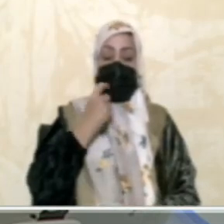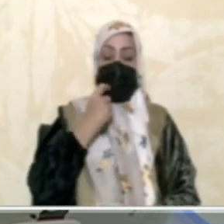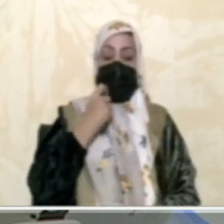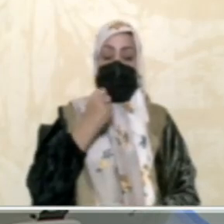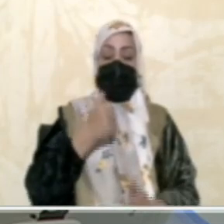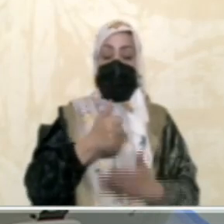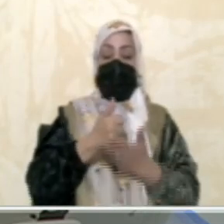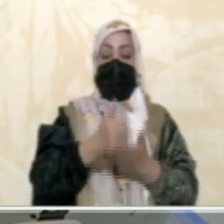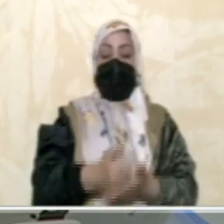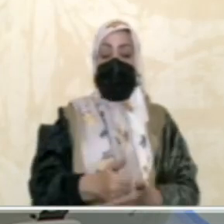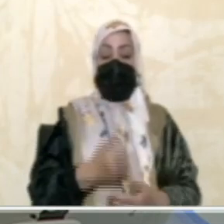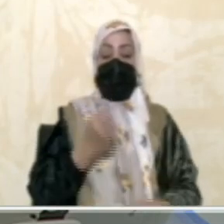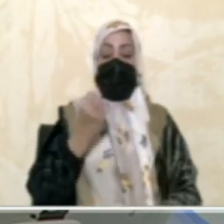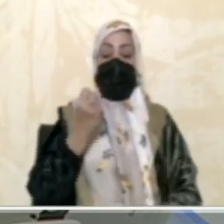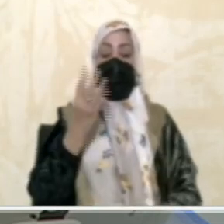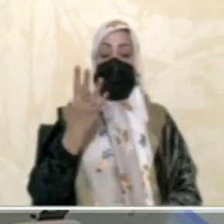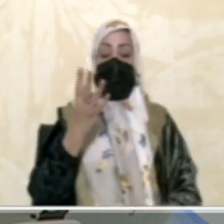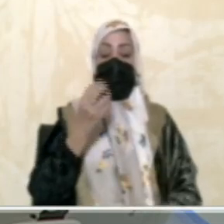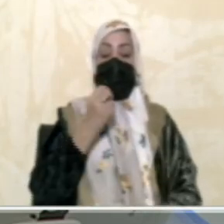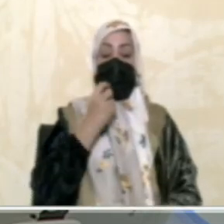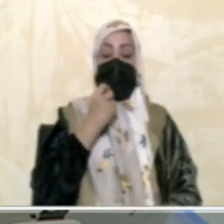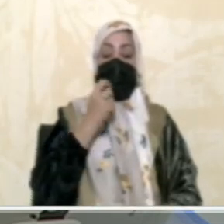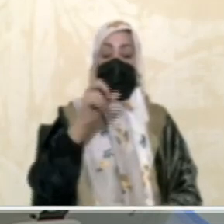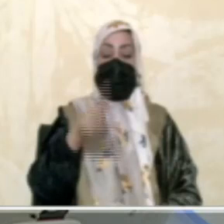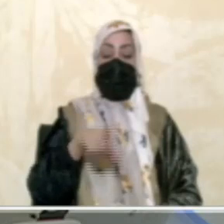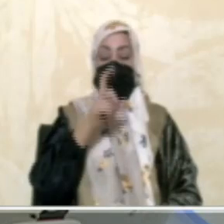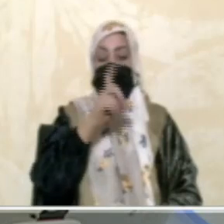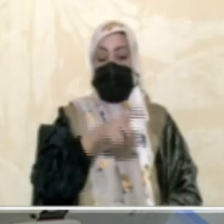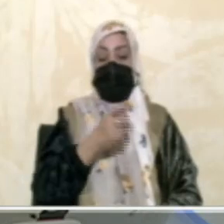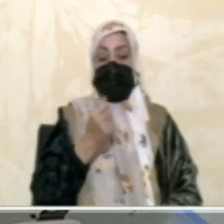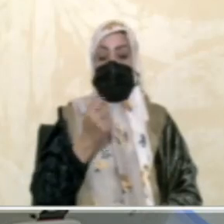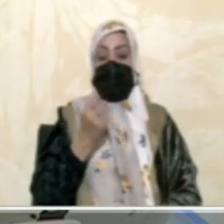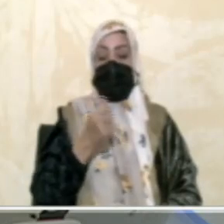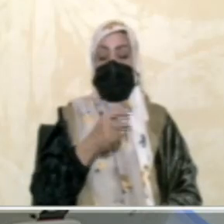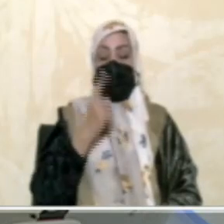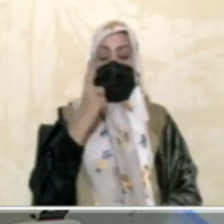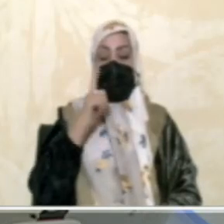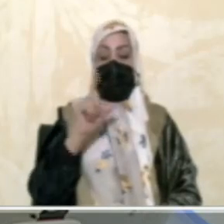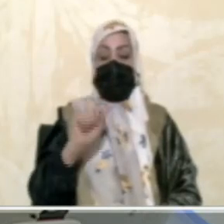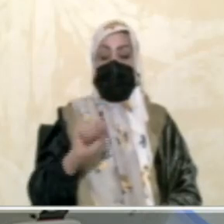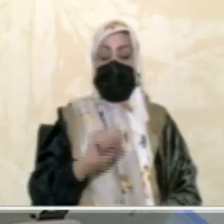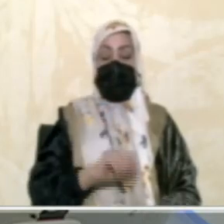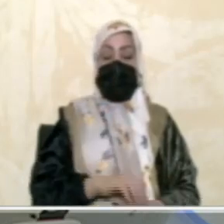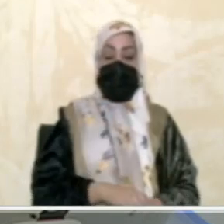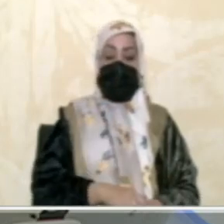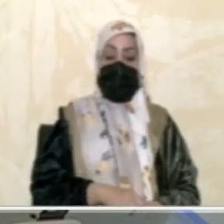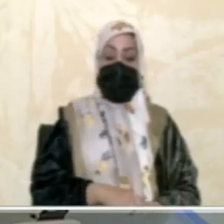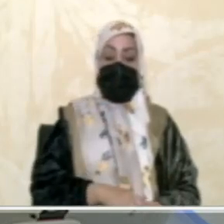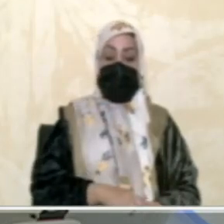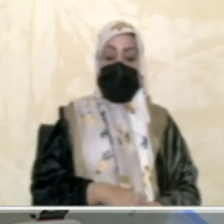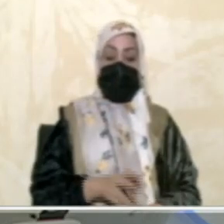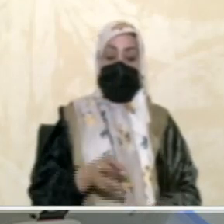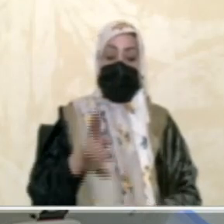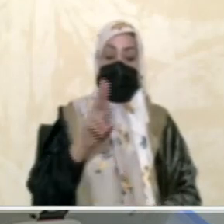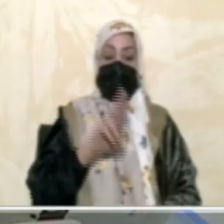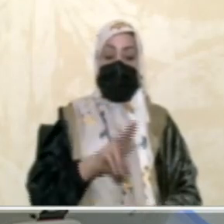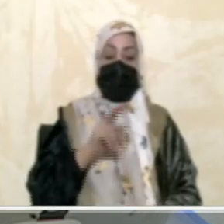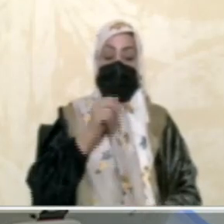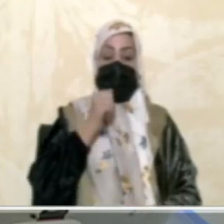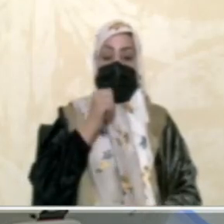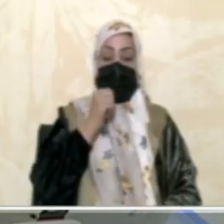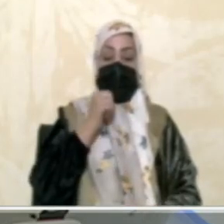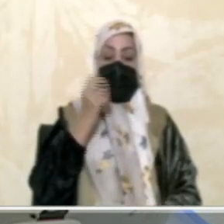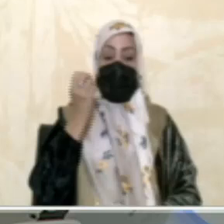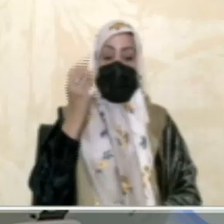اربع الدنانير ليبيه عن كل يوم السؤال الثاني لعبد الناصر من بنغازي قال انا ختمت القران